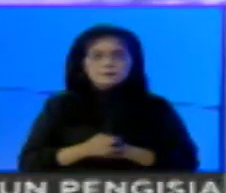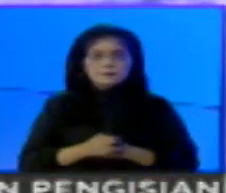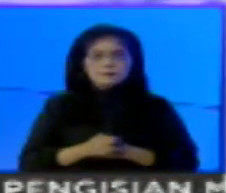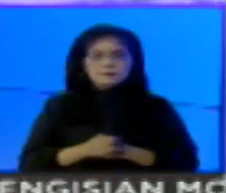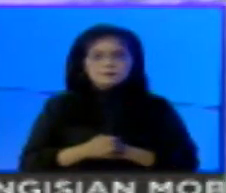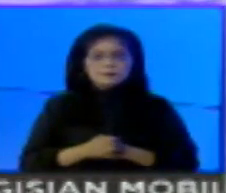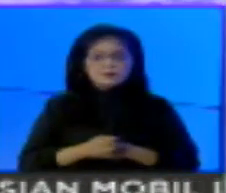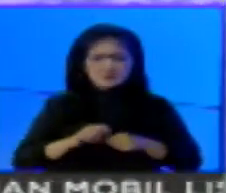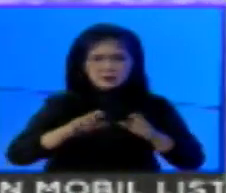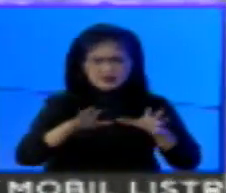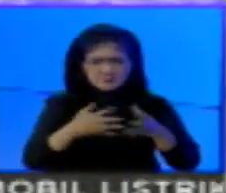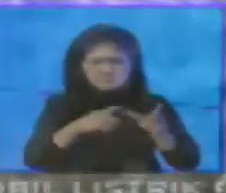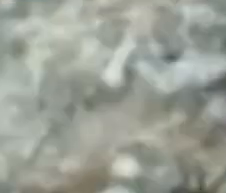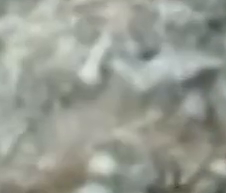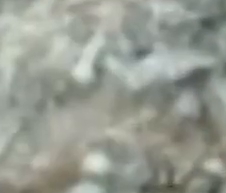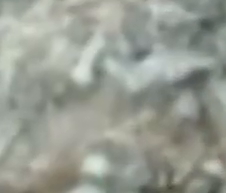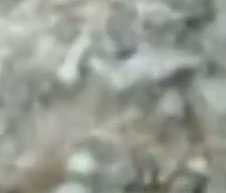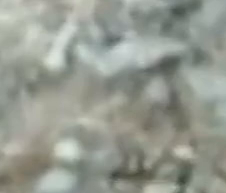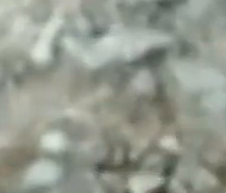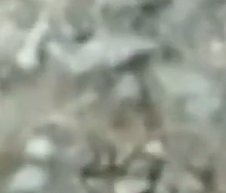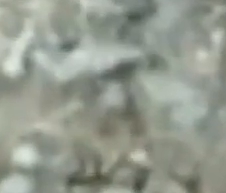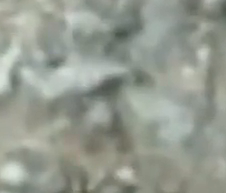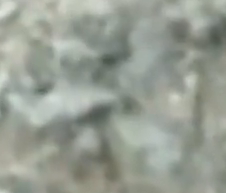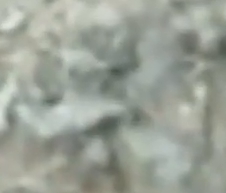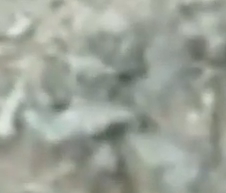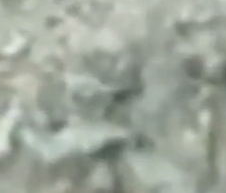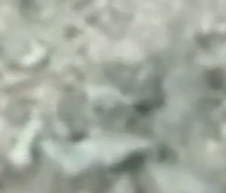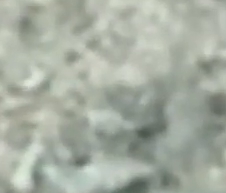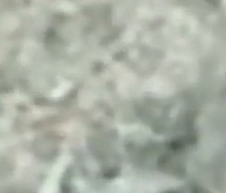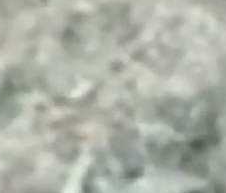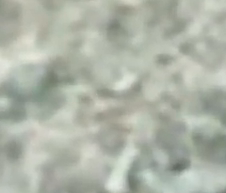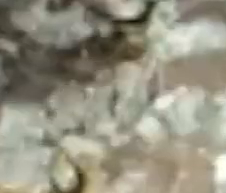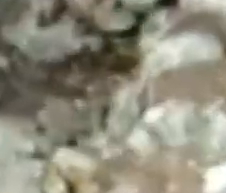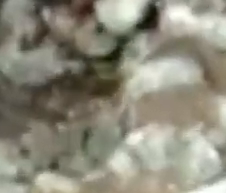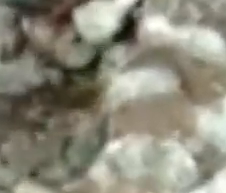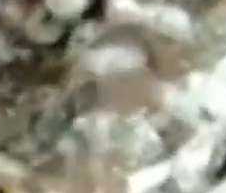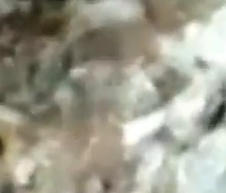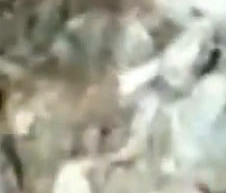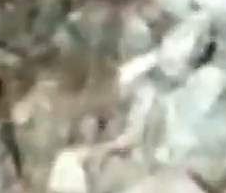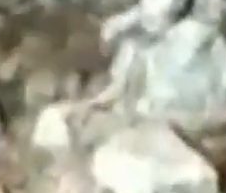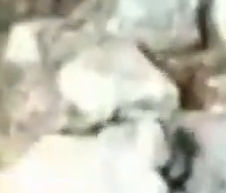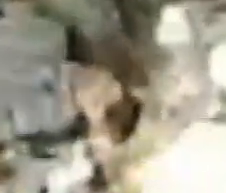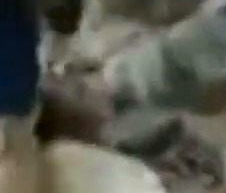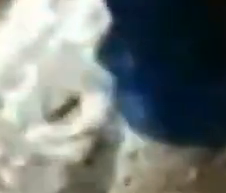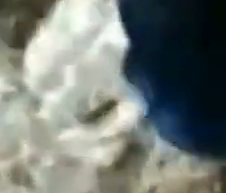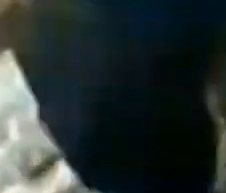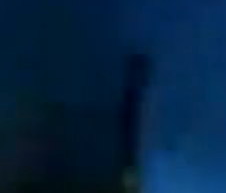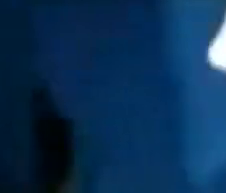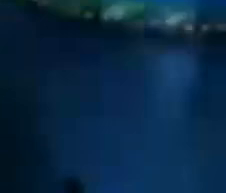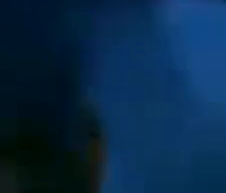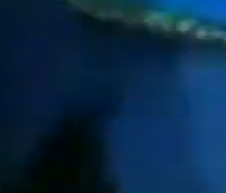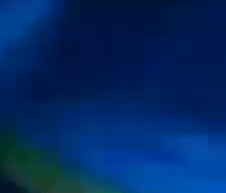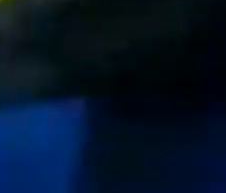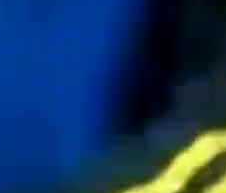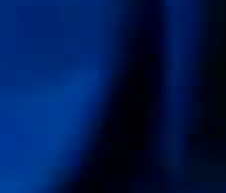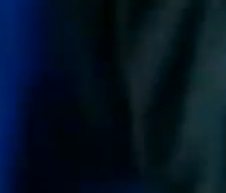Tim SAR gabungan mengevakuasi jenazah Fikri dan Jumadi, pendaki asal Kabupaten Bungo, Jambi. Kedua jenazah korban ditemukan di lereng